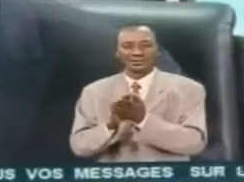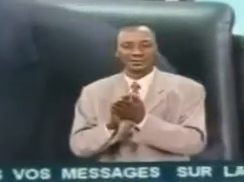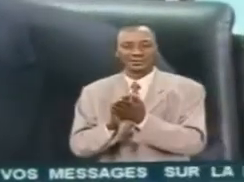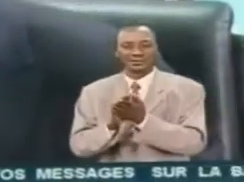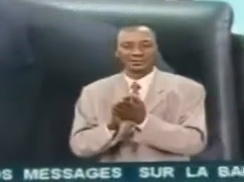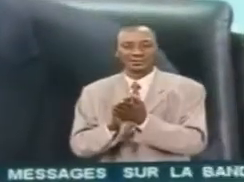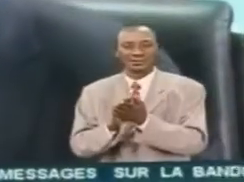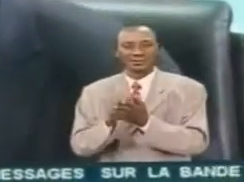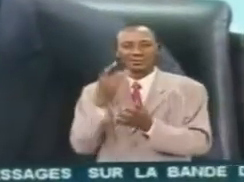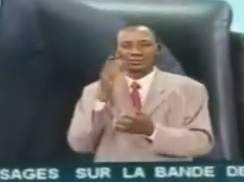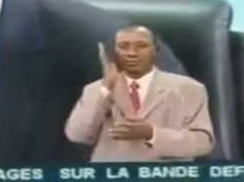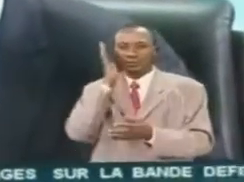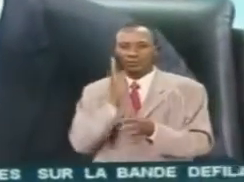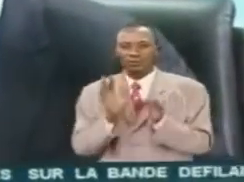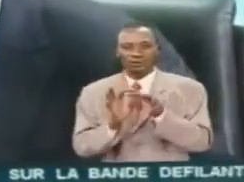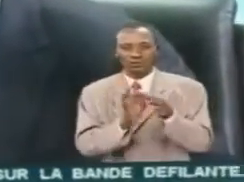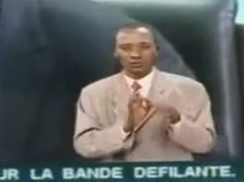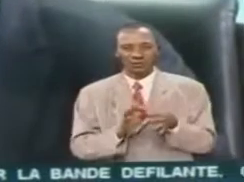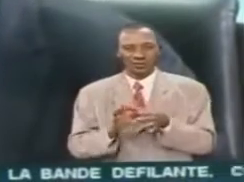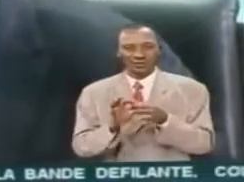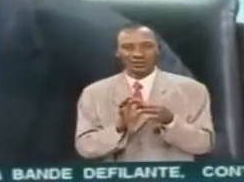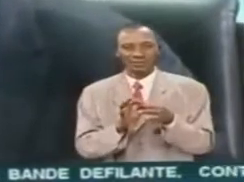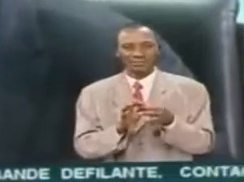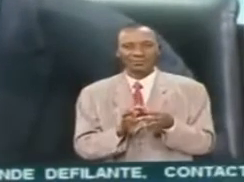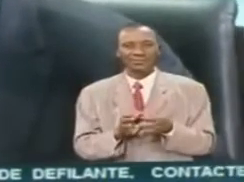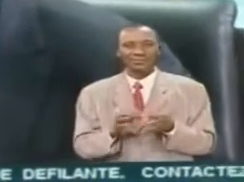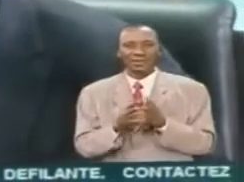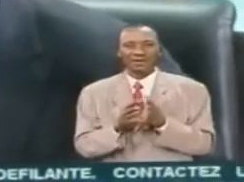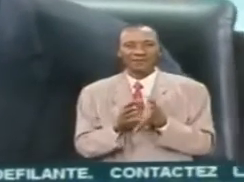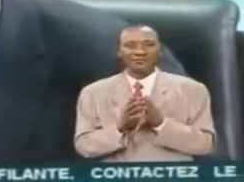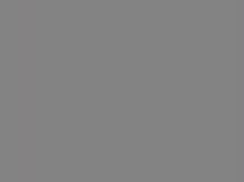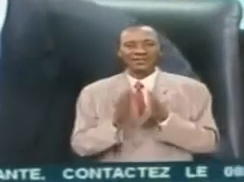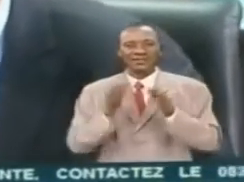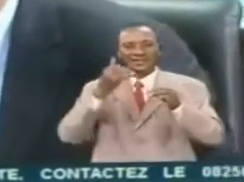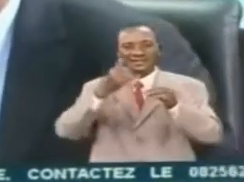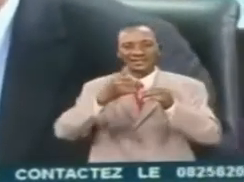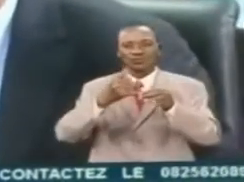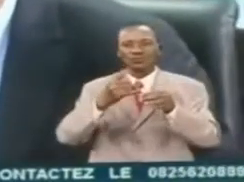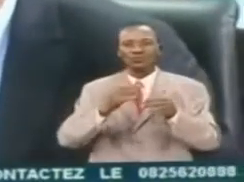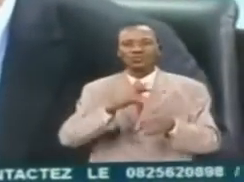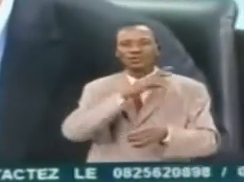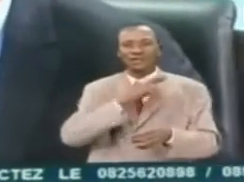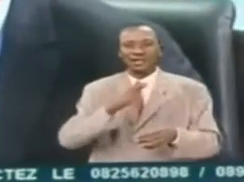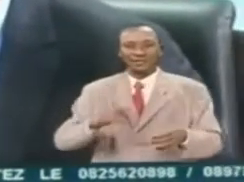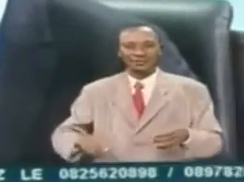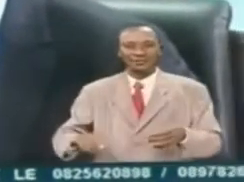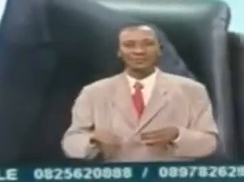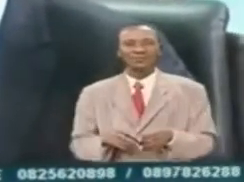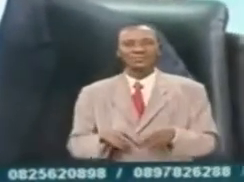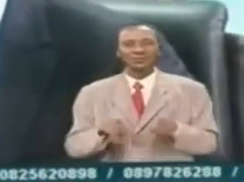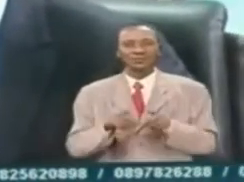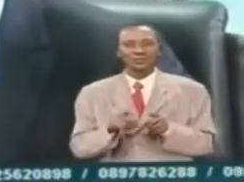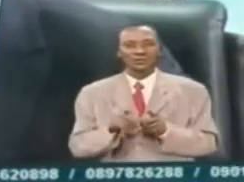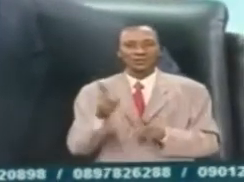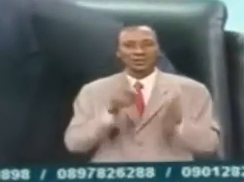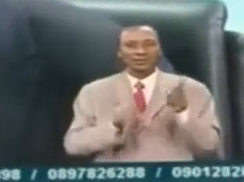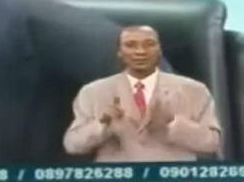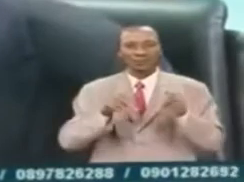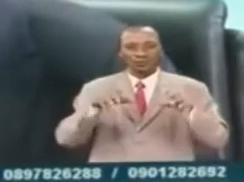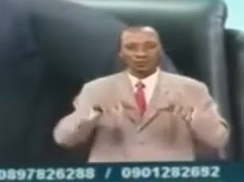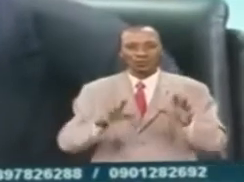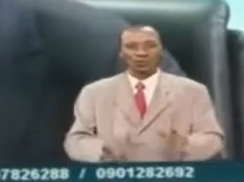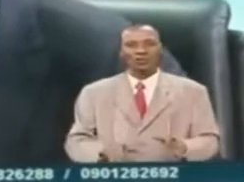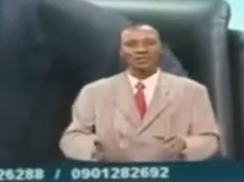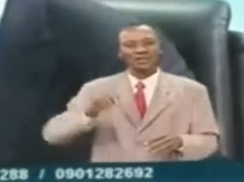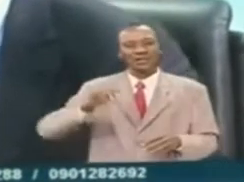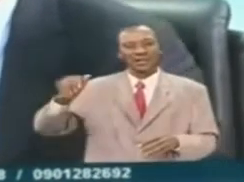solidarité nationale exprimé par toutes les institutions de la République ainsi que la population congolaise elle-même